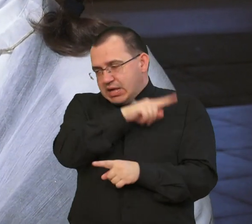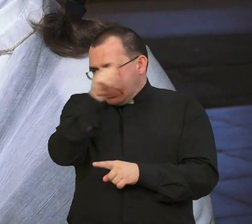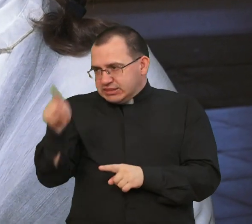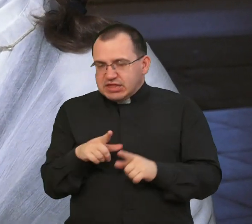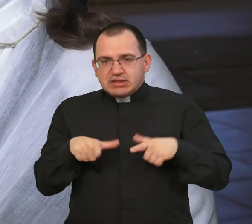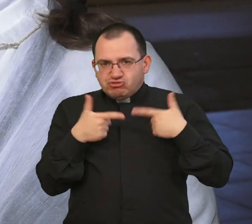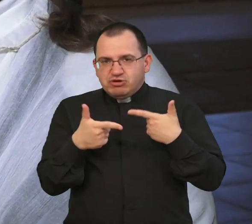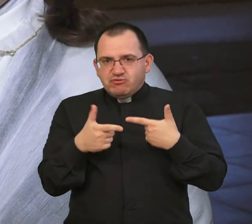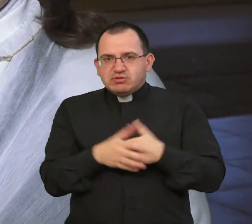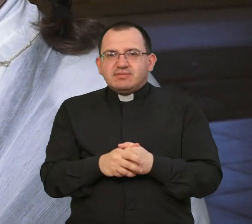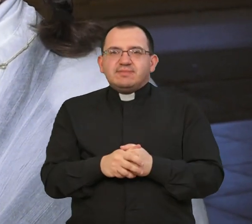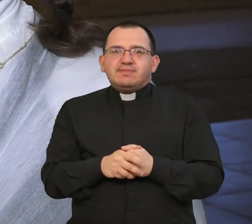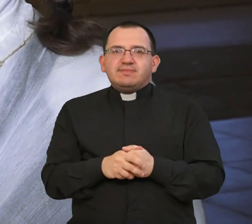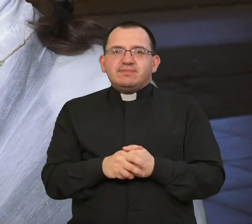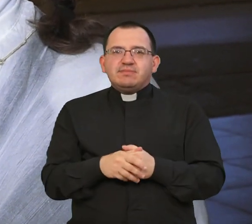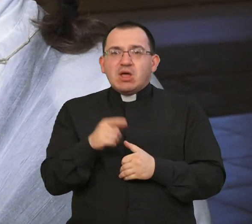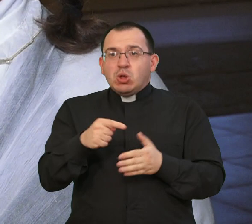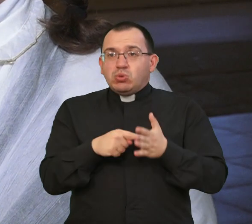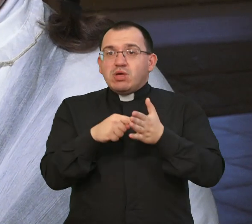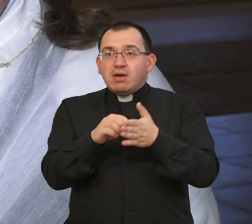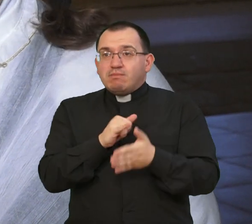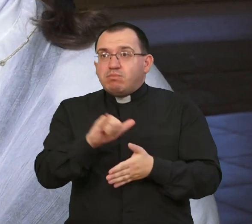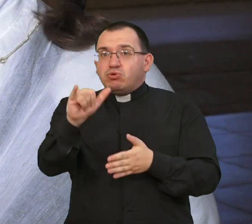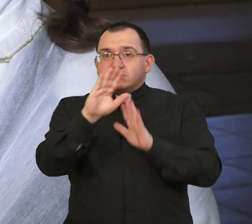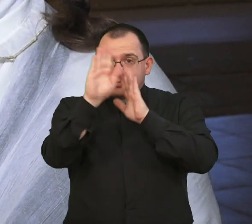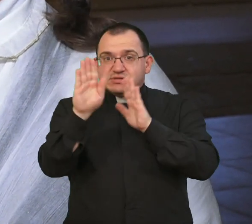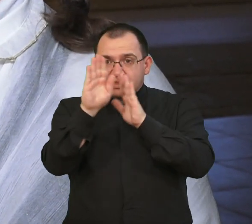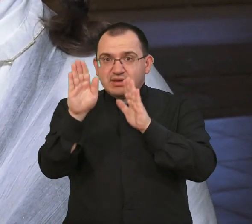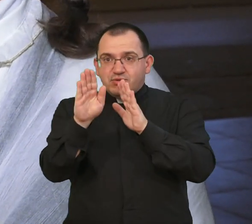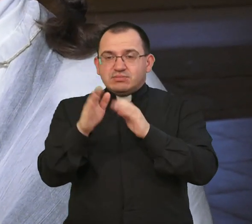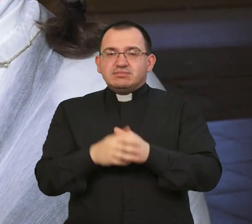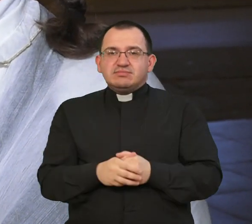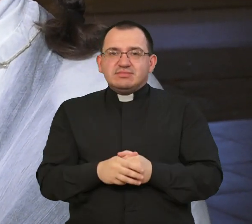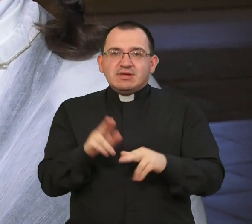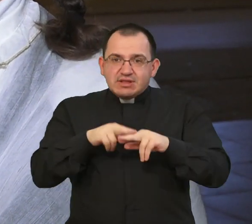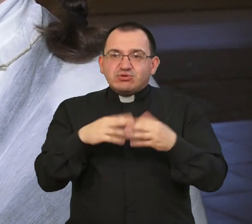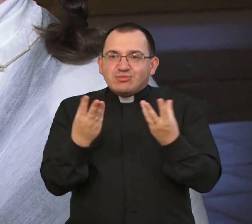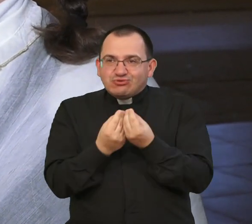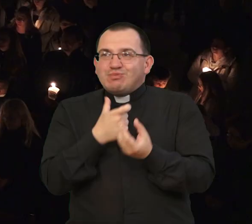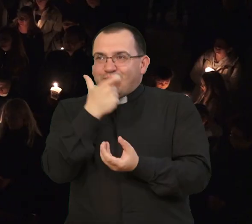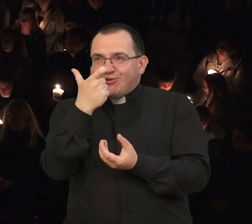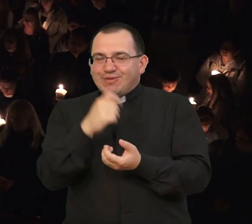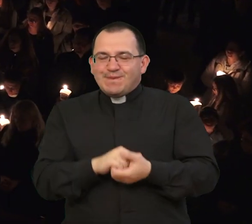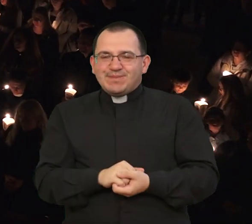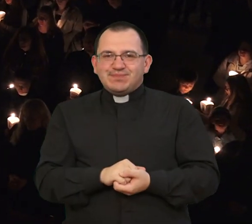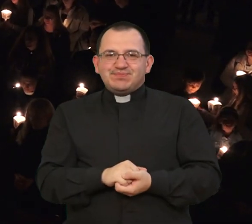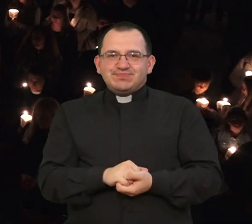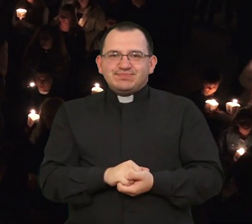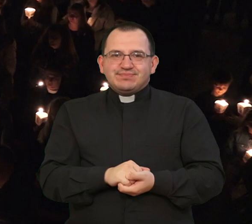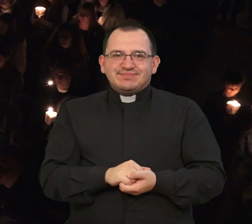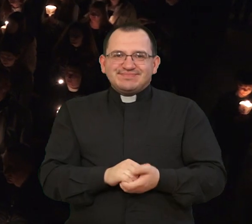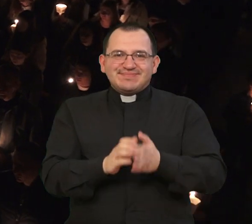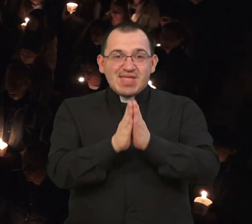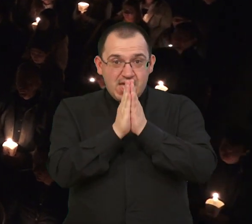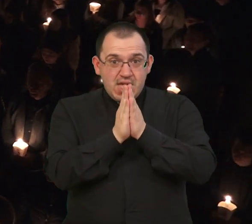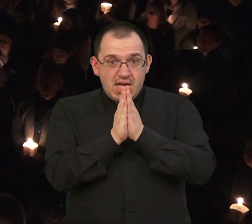život. To je put za nebo. Put za nebo, na nebo, uz Boga. Molitveno bdjenje